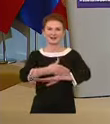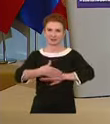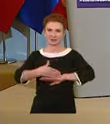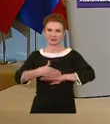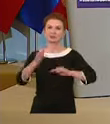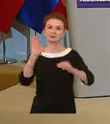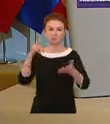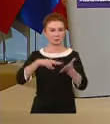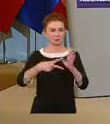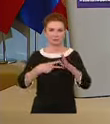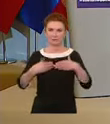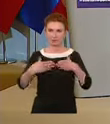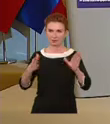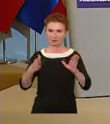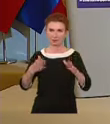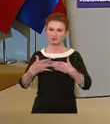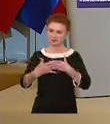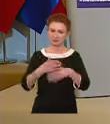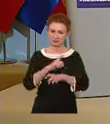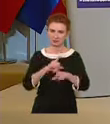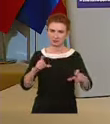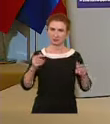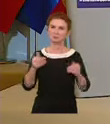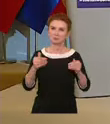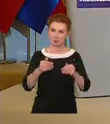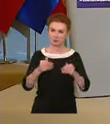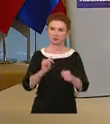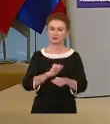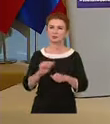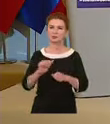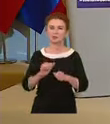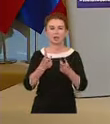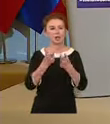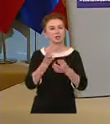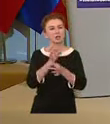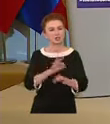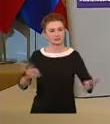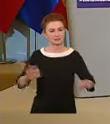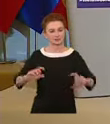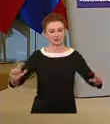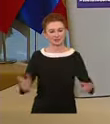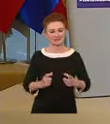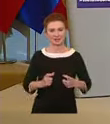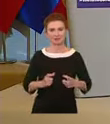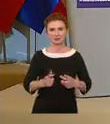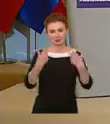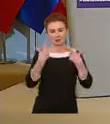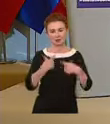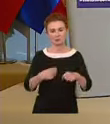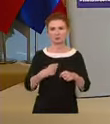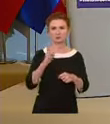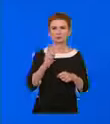jest ich otwarcie jakoś w najbliższym czasie, a także czy planowane jest zwolnienie z kwarantanny dla pracowników transgranicznych, którzy wjeżdżają do